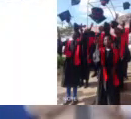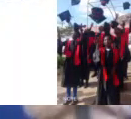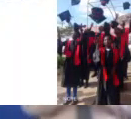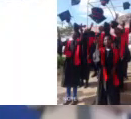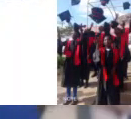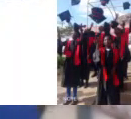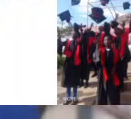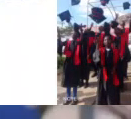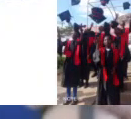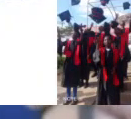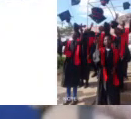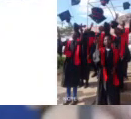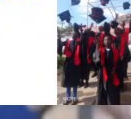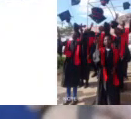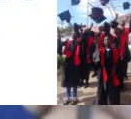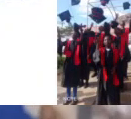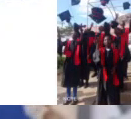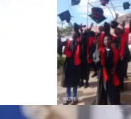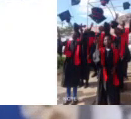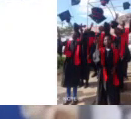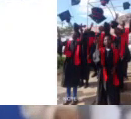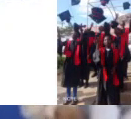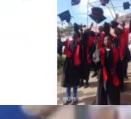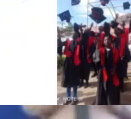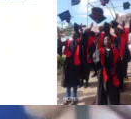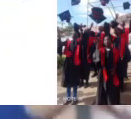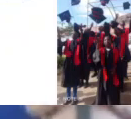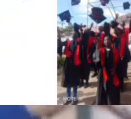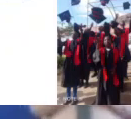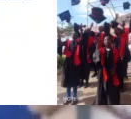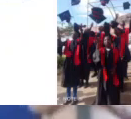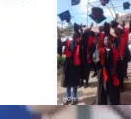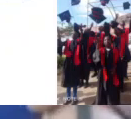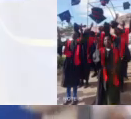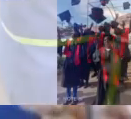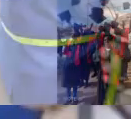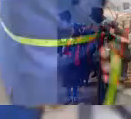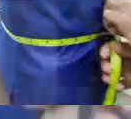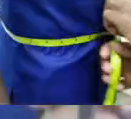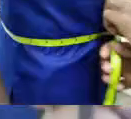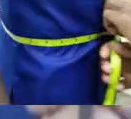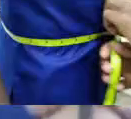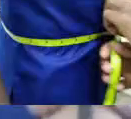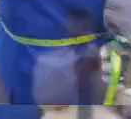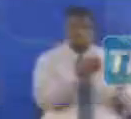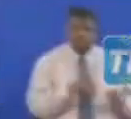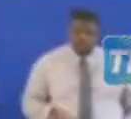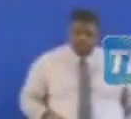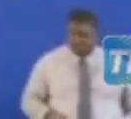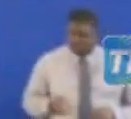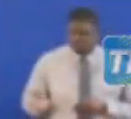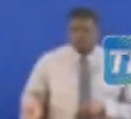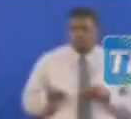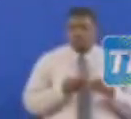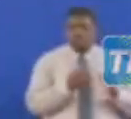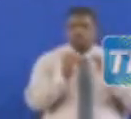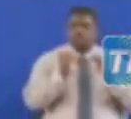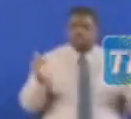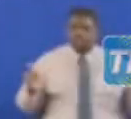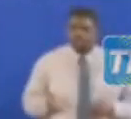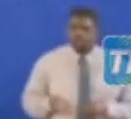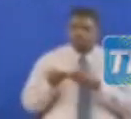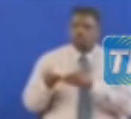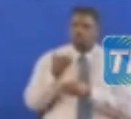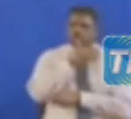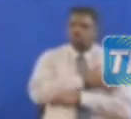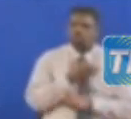wakuu wa mikoa zifanye tathmini na msawazo wa watumishi katika mamlaka za serikali za mitaa ili kuleta uwiano katika